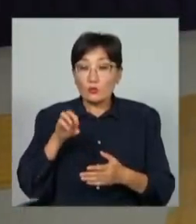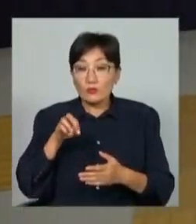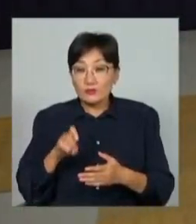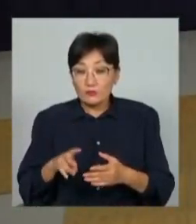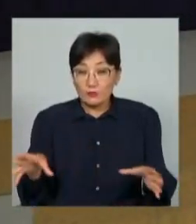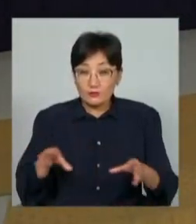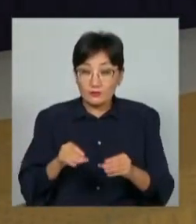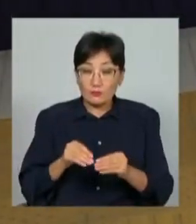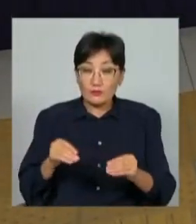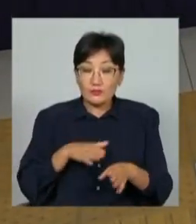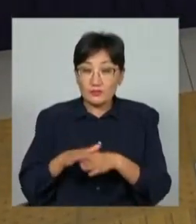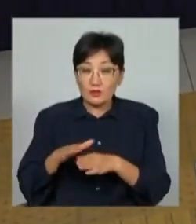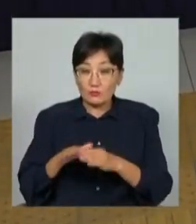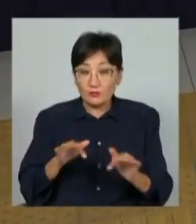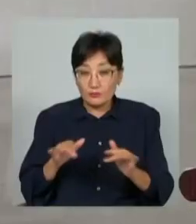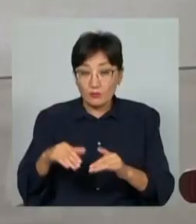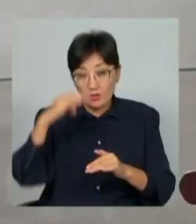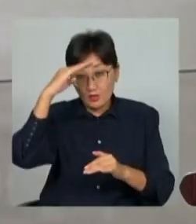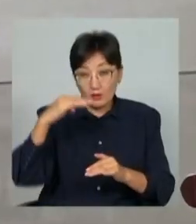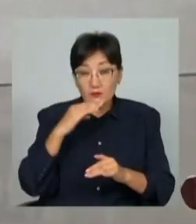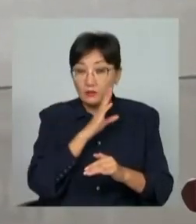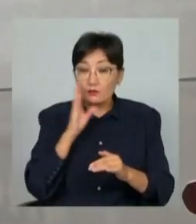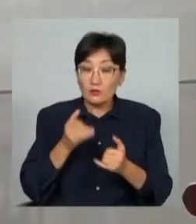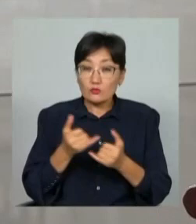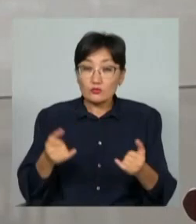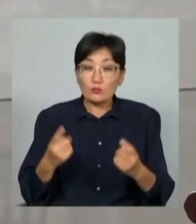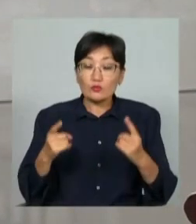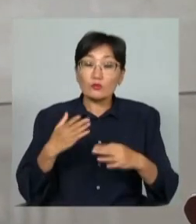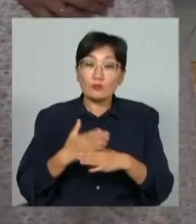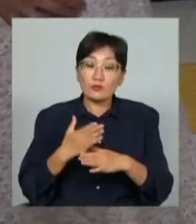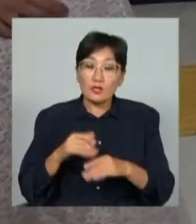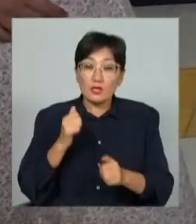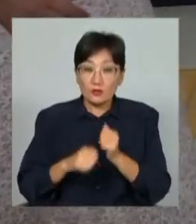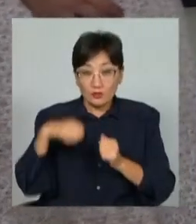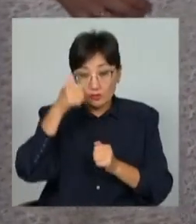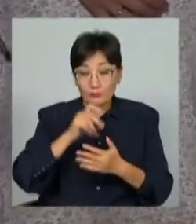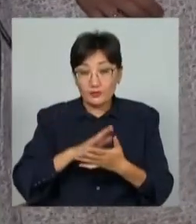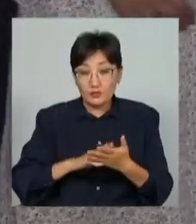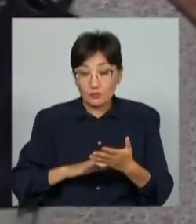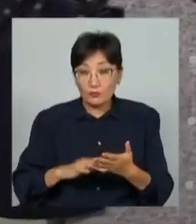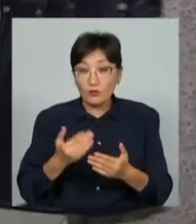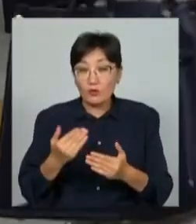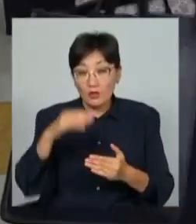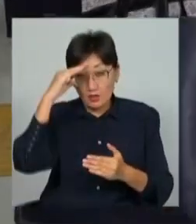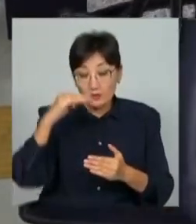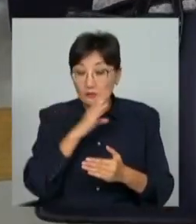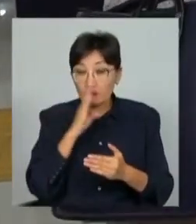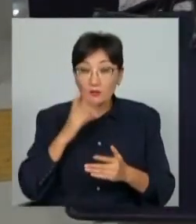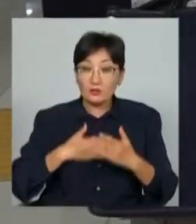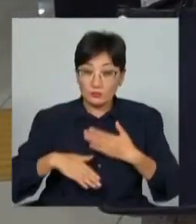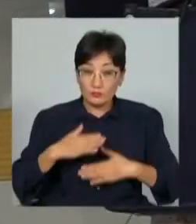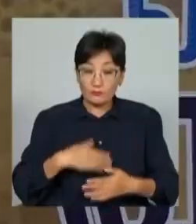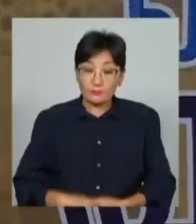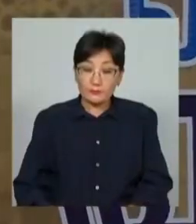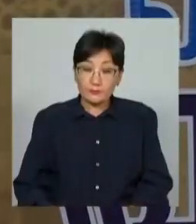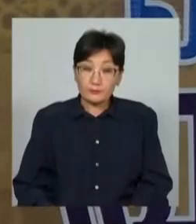партиясымен бірге қолға алынған егі шара ата-аналар үшін үлкен қолдау. Мұндай бастаманың жылдан жылға жалғасып жатқанына олар ризашылығын білдіріп те